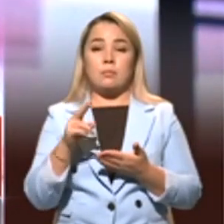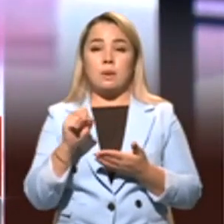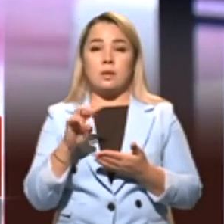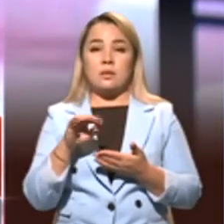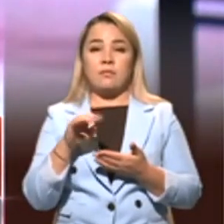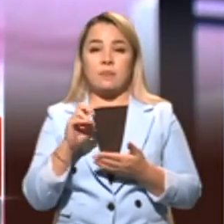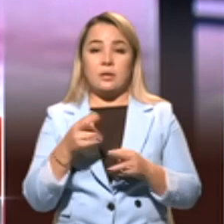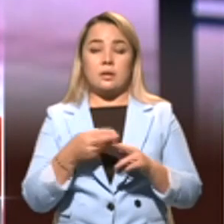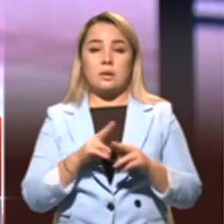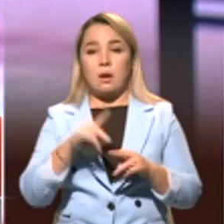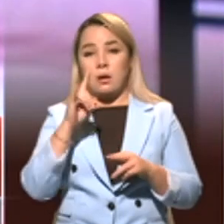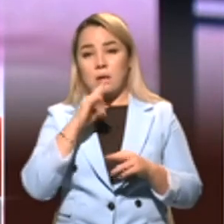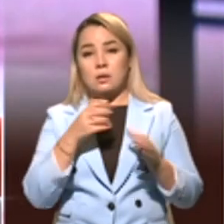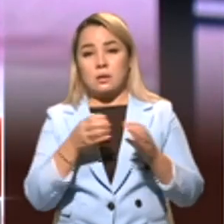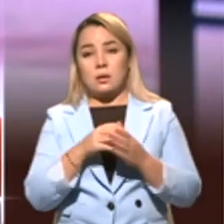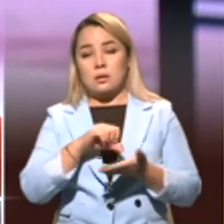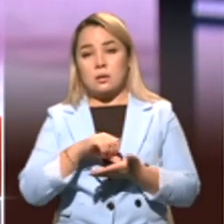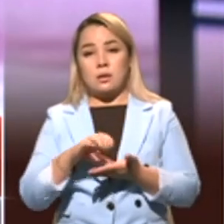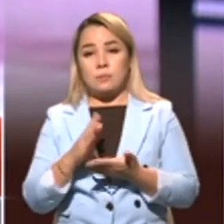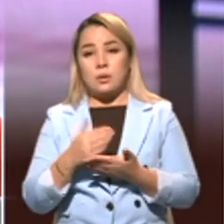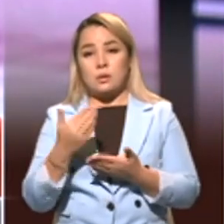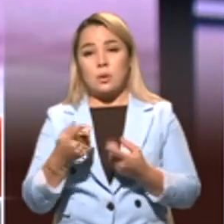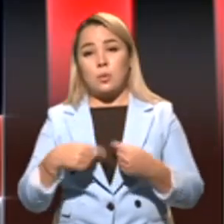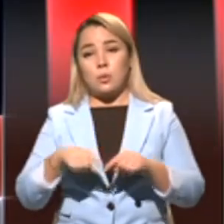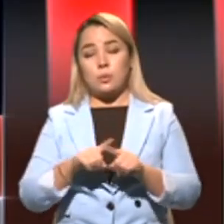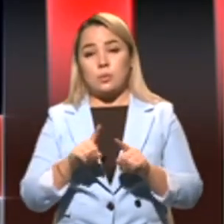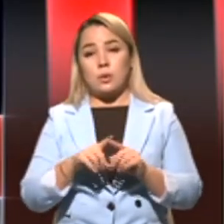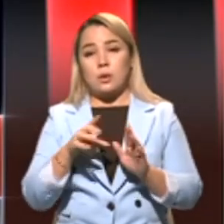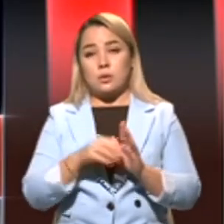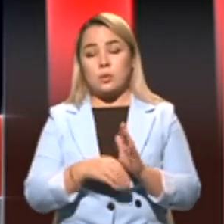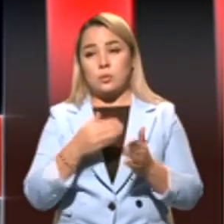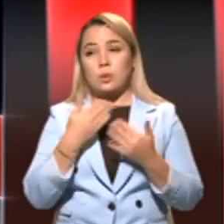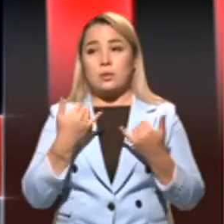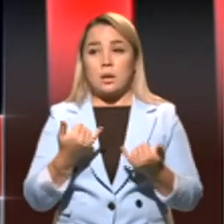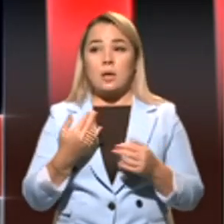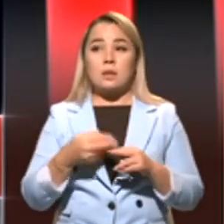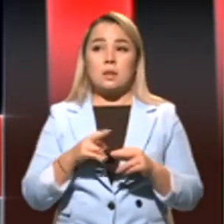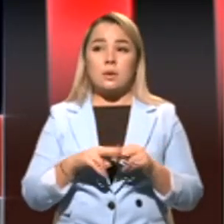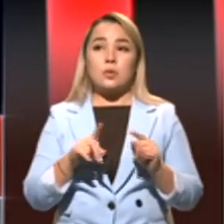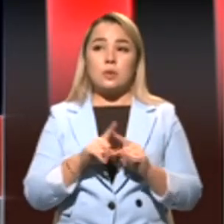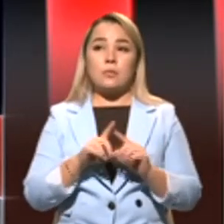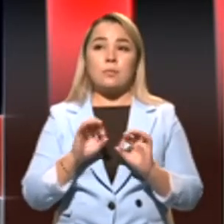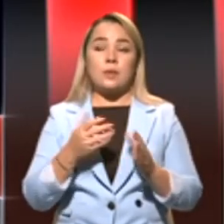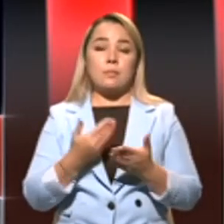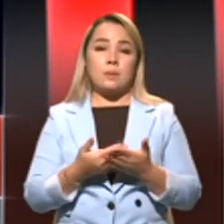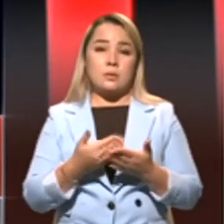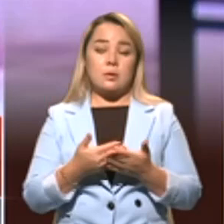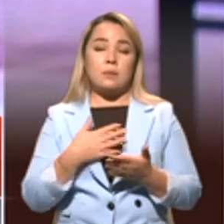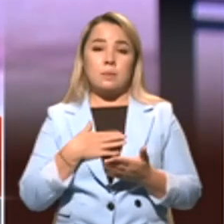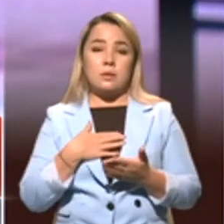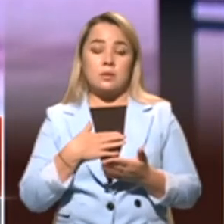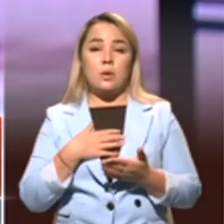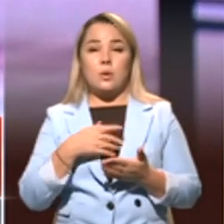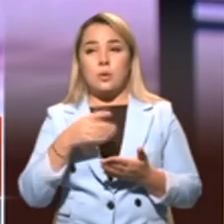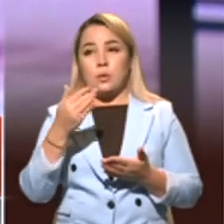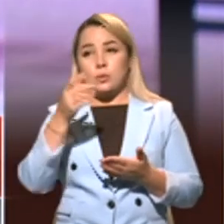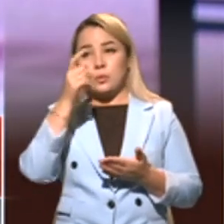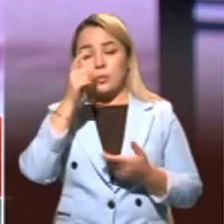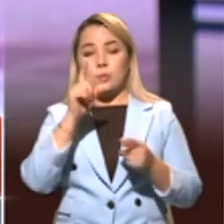пантификтің миссиясына қазақтар да барады деген сияқты. Бұл енді зайырлы қоғамдыққа жатпайды мысалы. Иә, мысалы мен бұны айтып отырған түрік